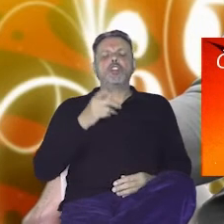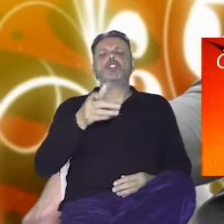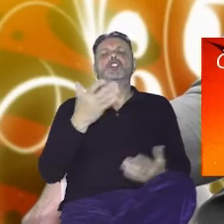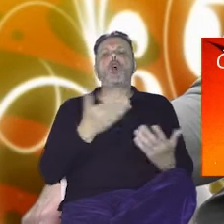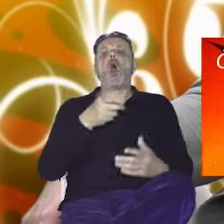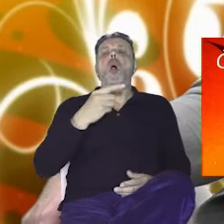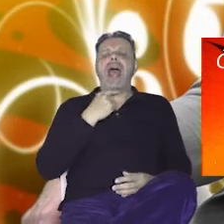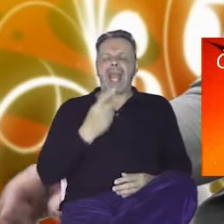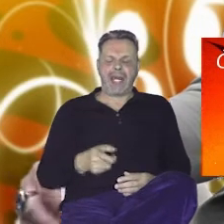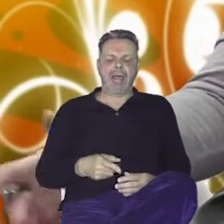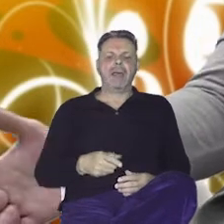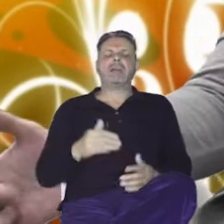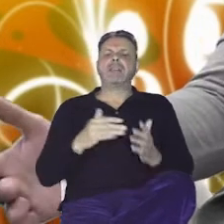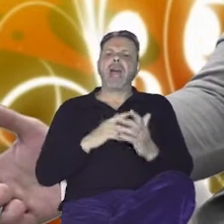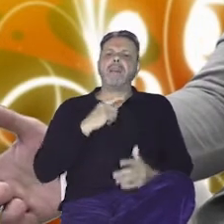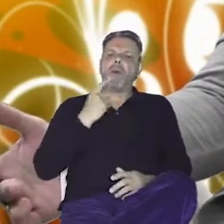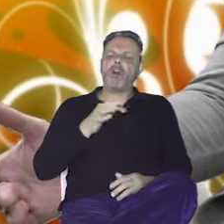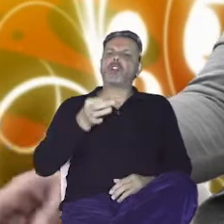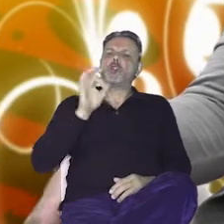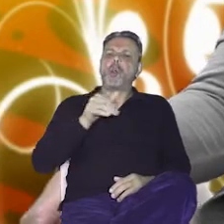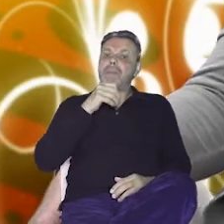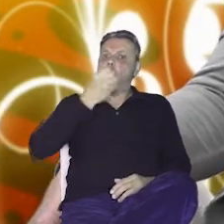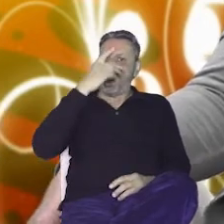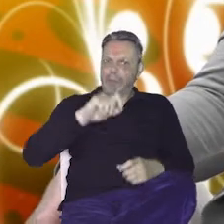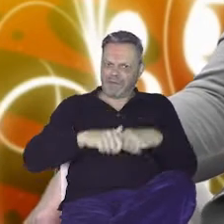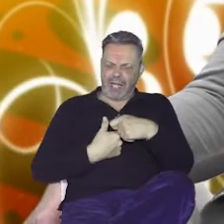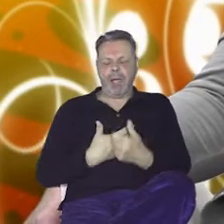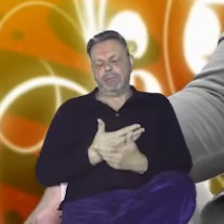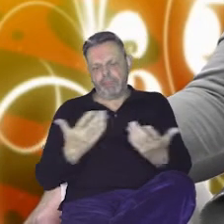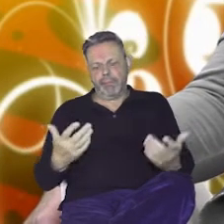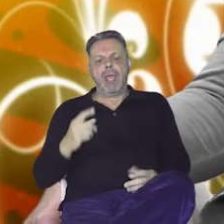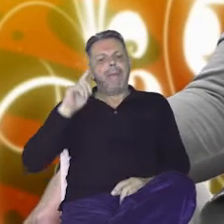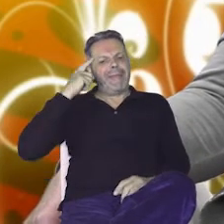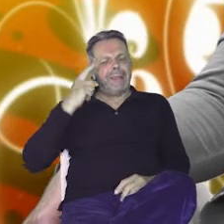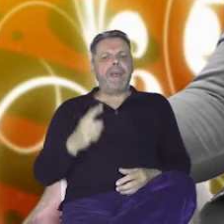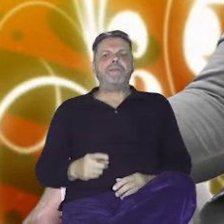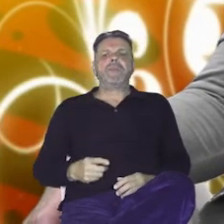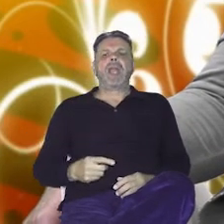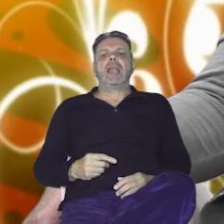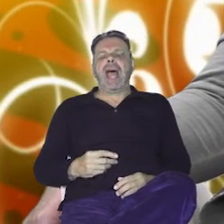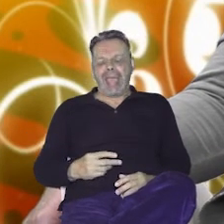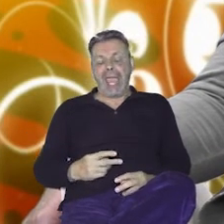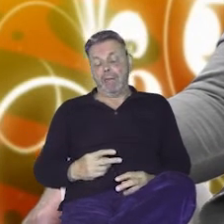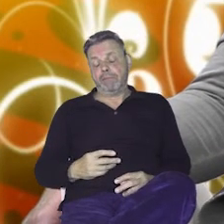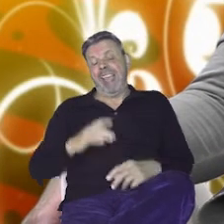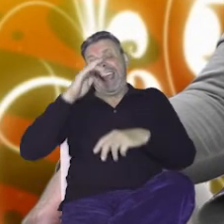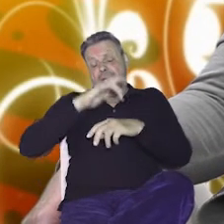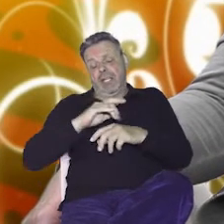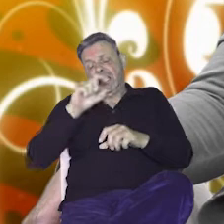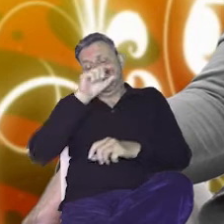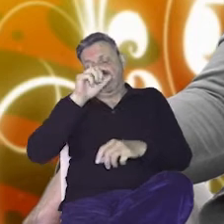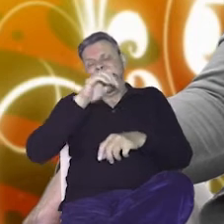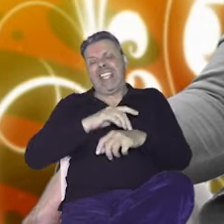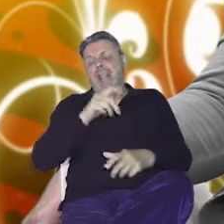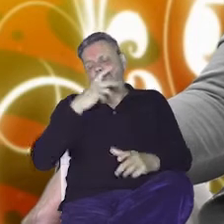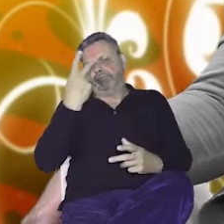da u principu trebamo govoriti i o dobrim i o lošim stvarima. Mislim da je poanta u tome da u